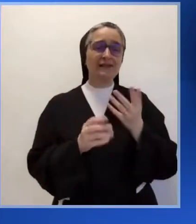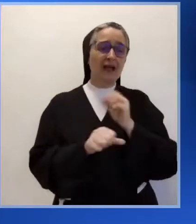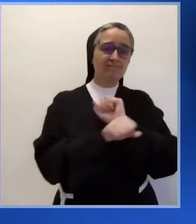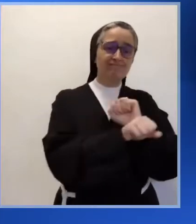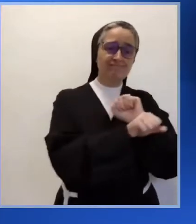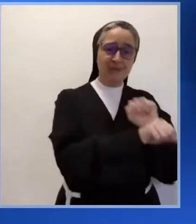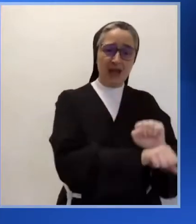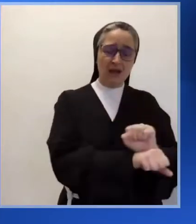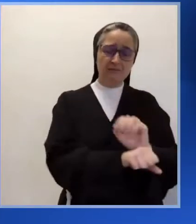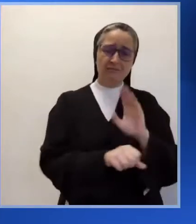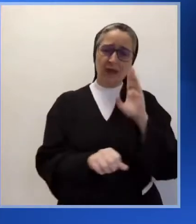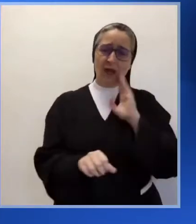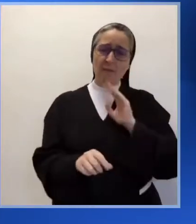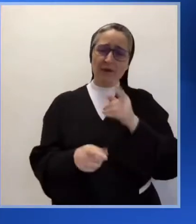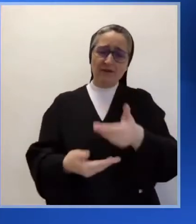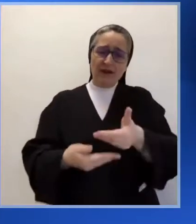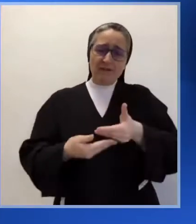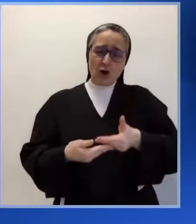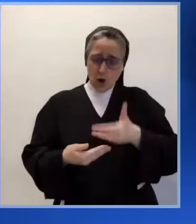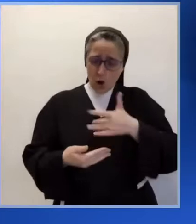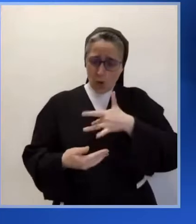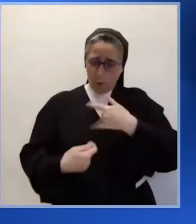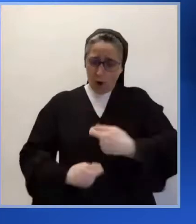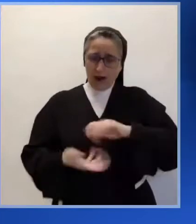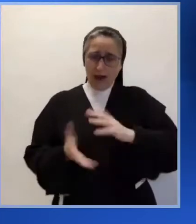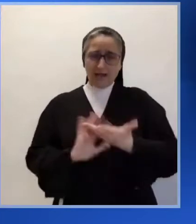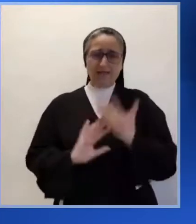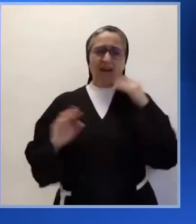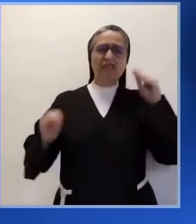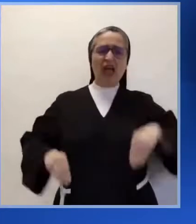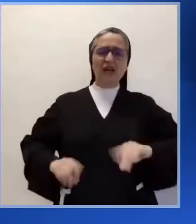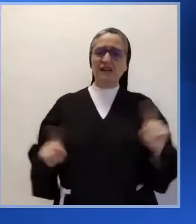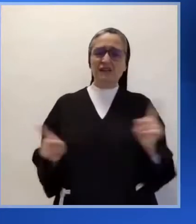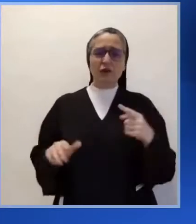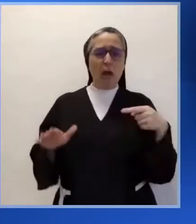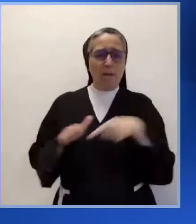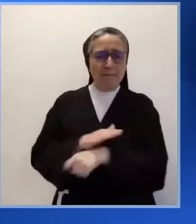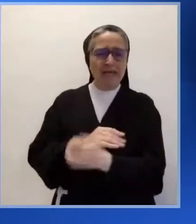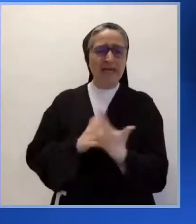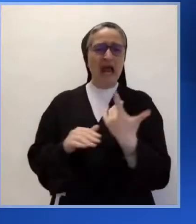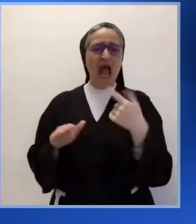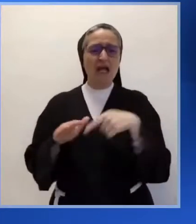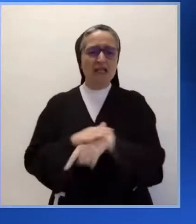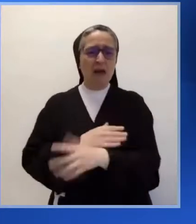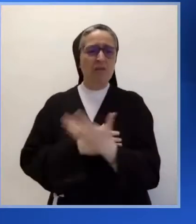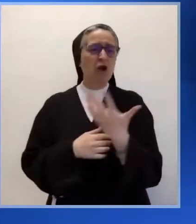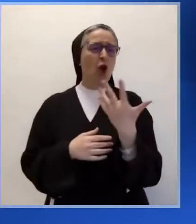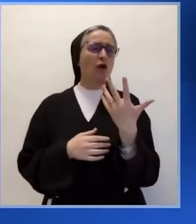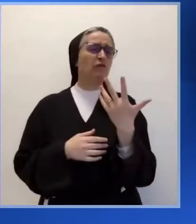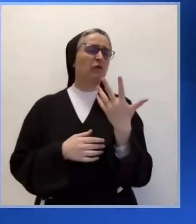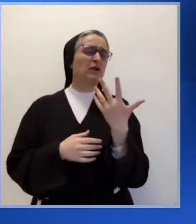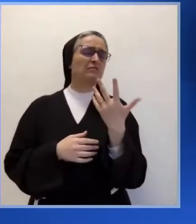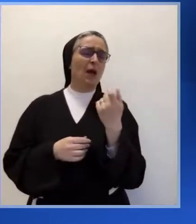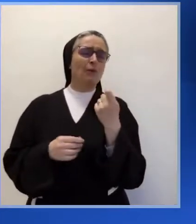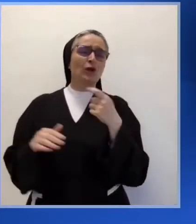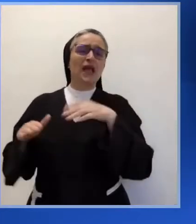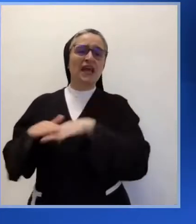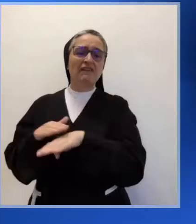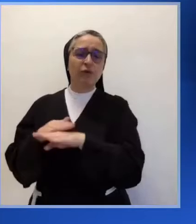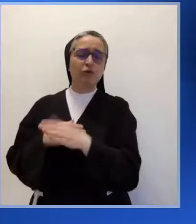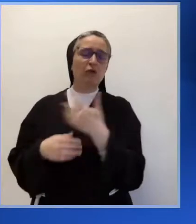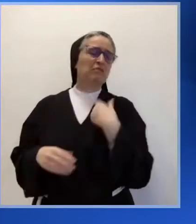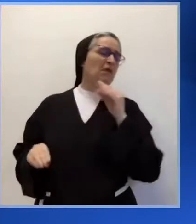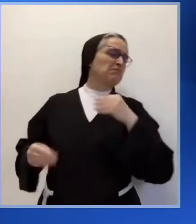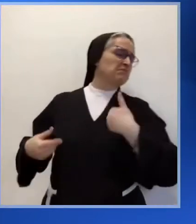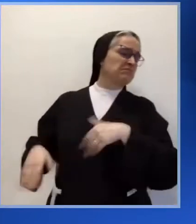ci lasciare indifferenti di fronte al dramma dei migranti, dei profughi e dei rifugiati. I loro occhi